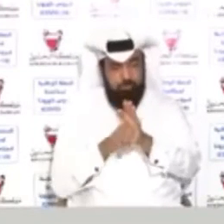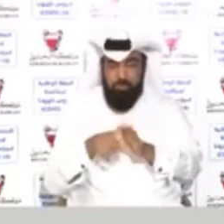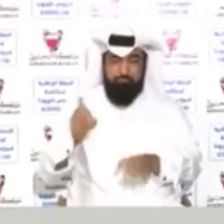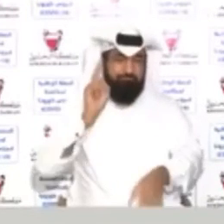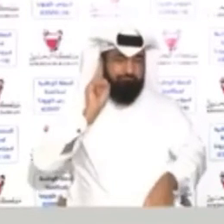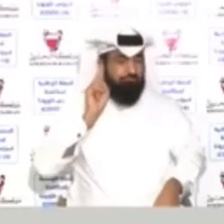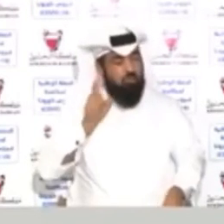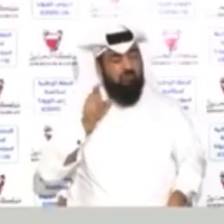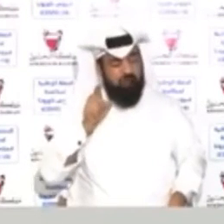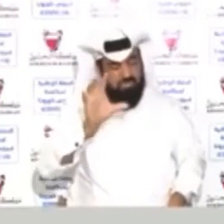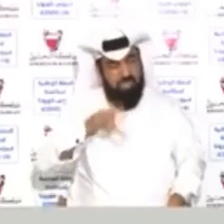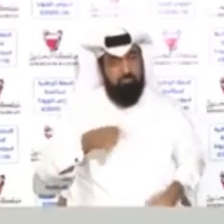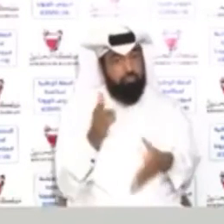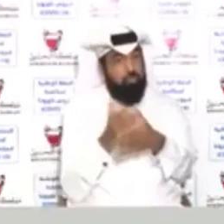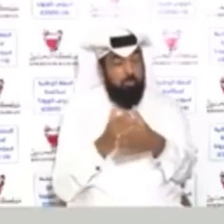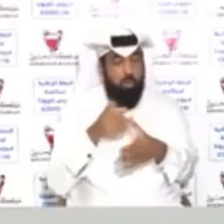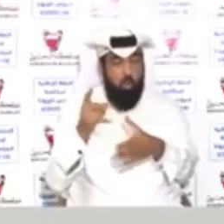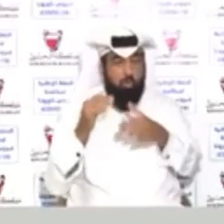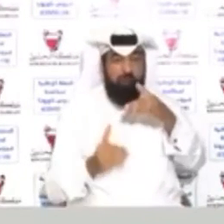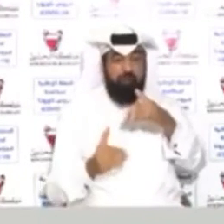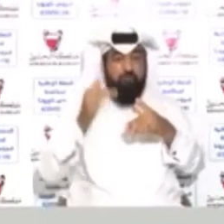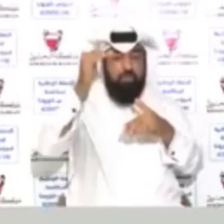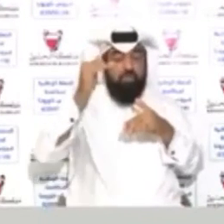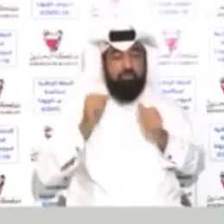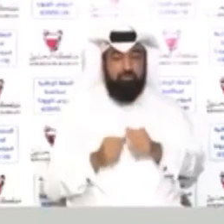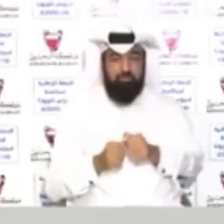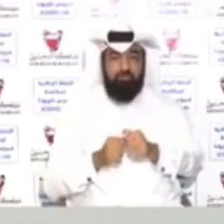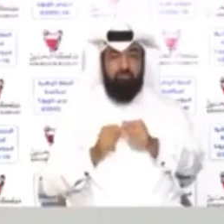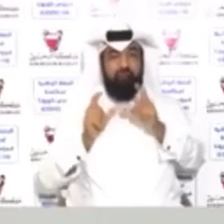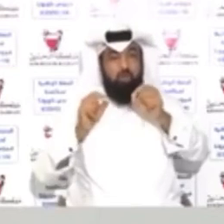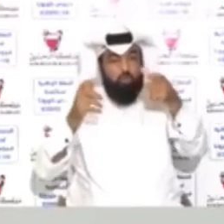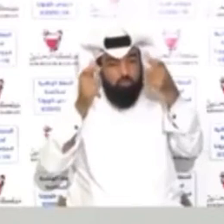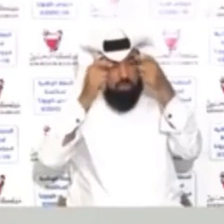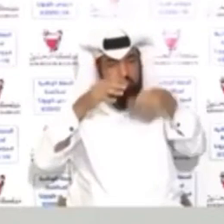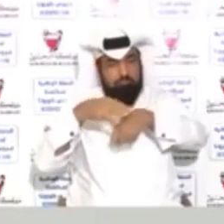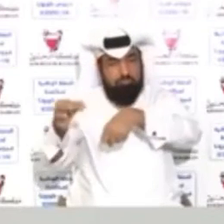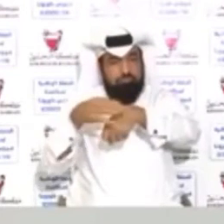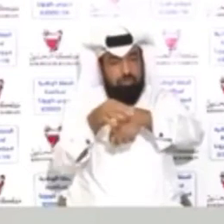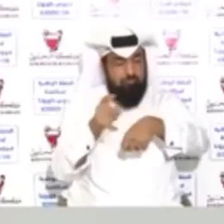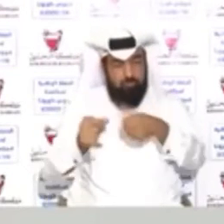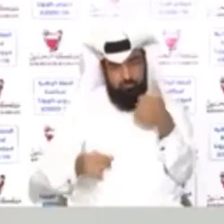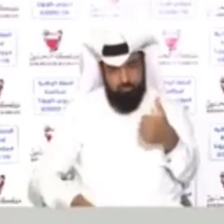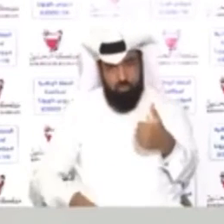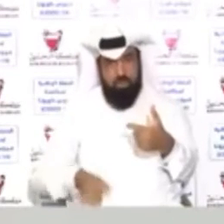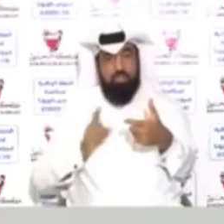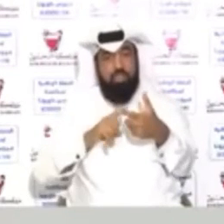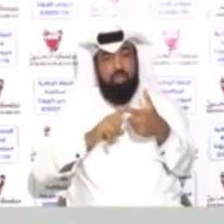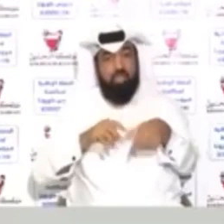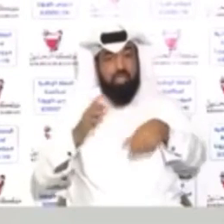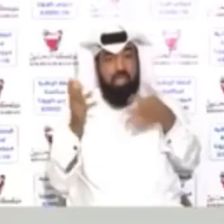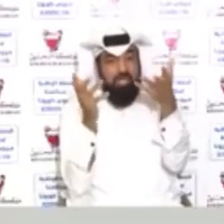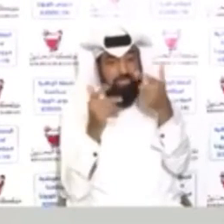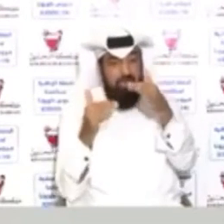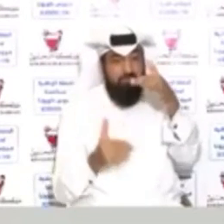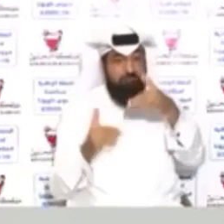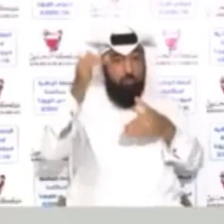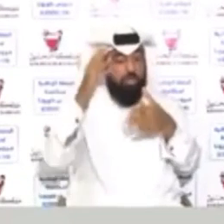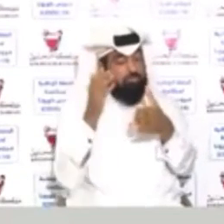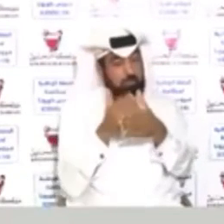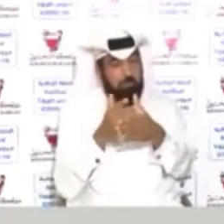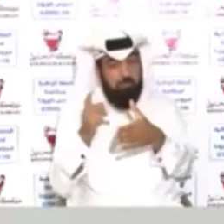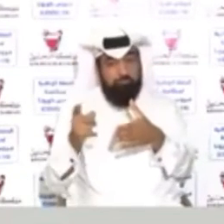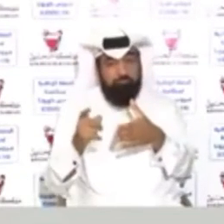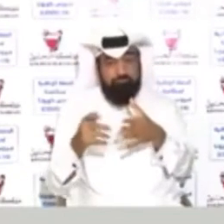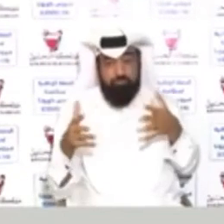في الأغلب بحسب طبعا الفريق الطبي وما واجهه من قبل الترصد. فزيادة الأعداد كانت بعدم الالتزام أكثر من